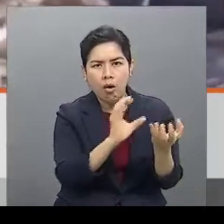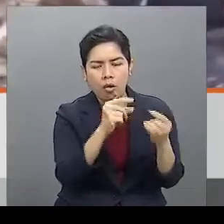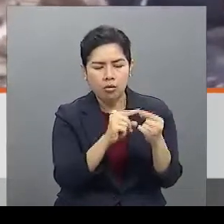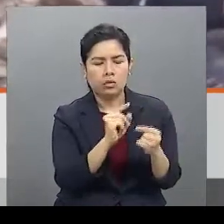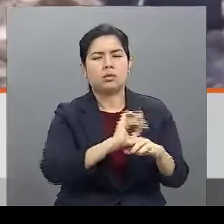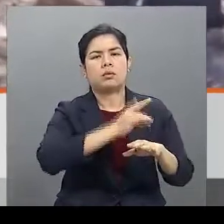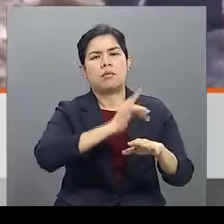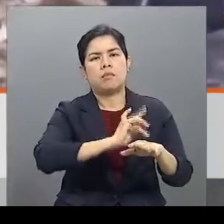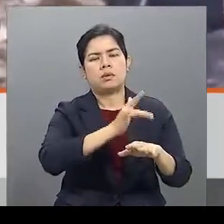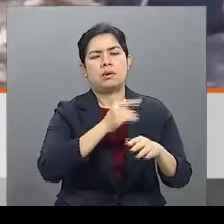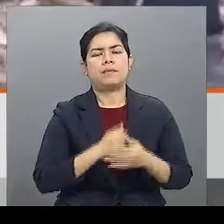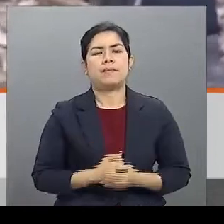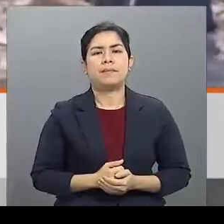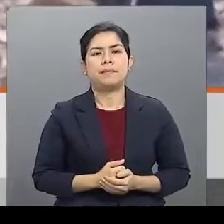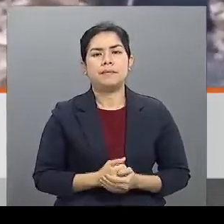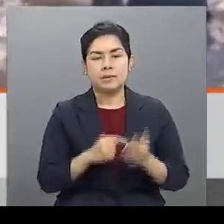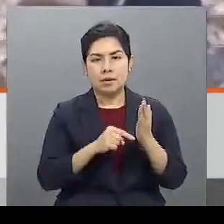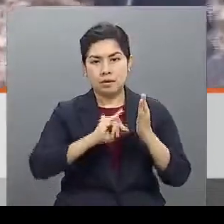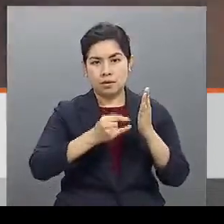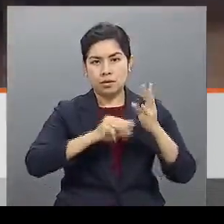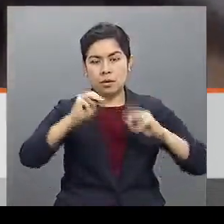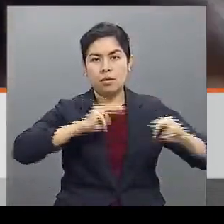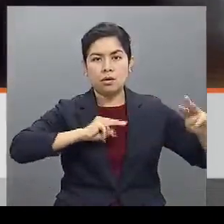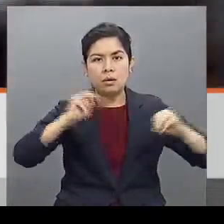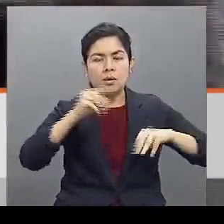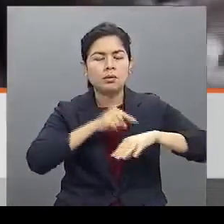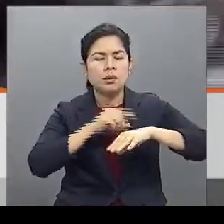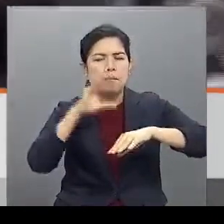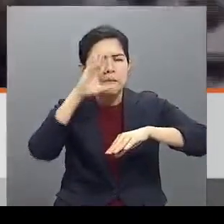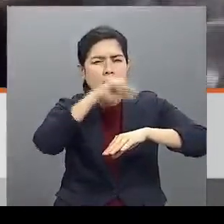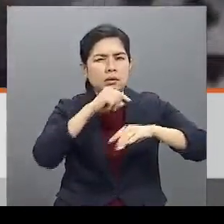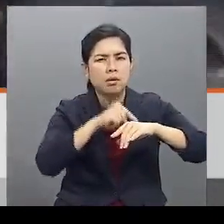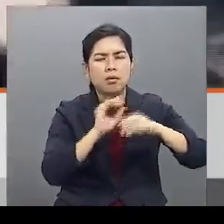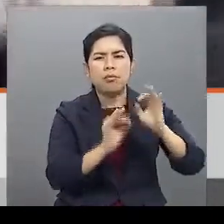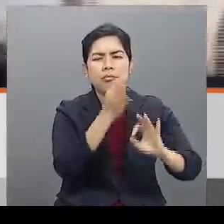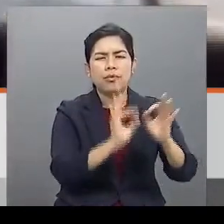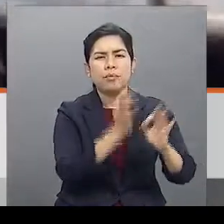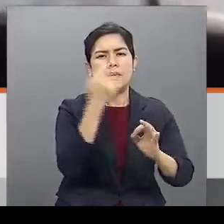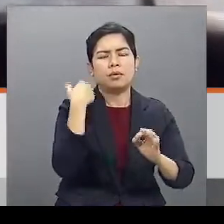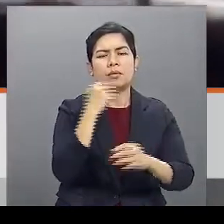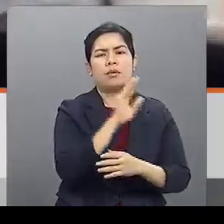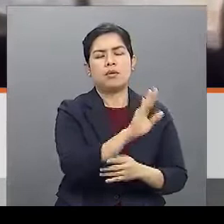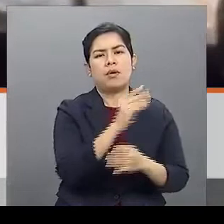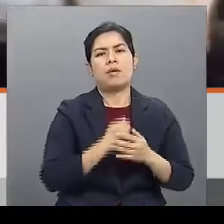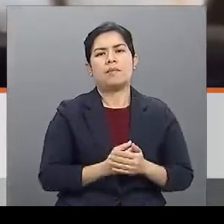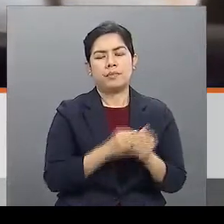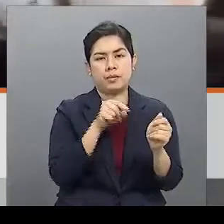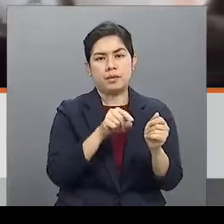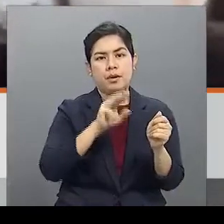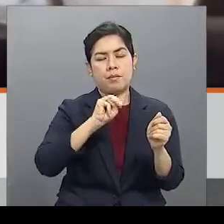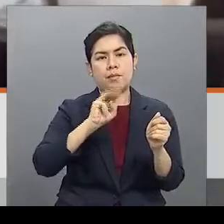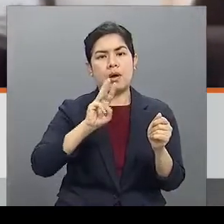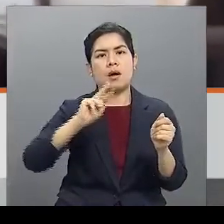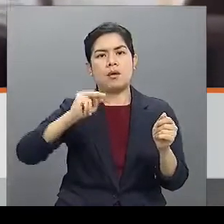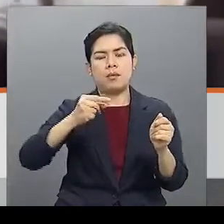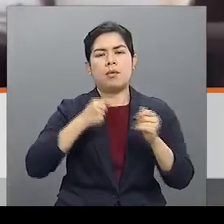และที่จังหวัดนครสวรรค์เมื่อกลางดึกที่ผ่านมานะคะเกิดไฟป่าบริเวณเขารวกในเขตอุทยานแห่งชาติแม่วงท้องที่บ้านใหม่แม่เรว